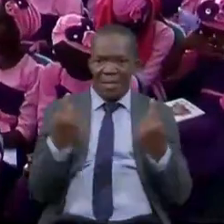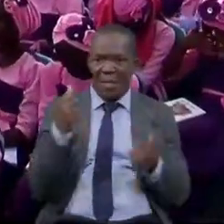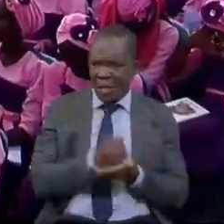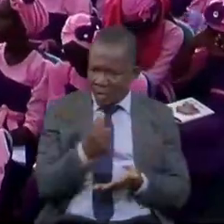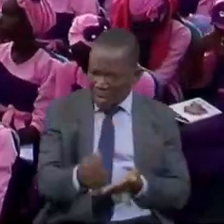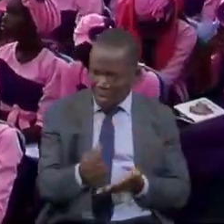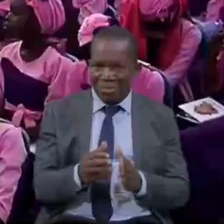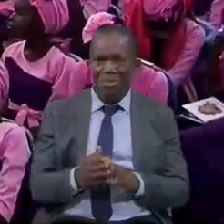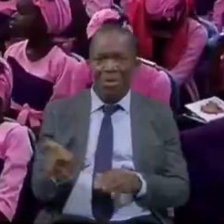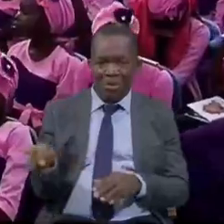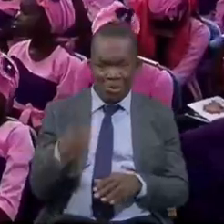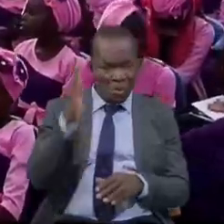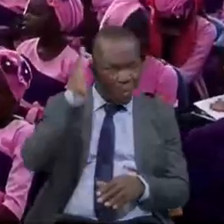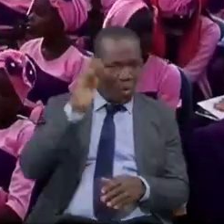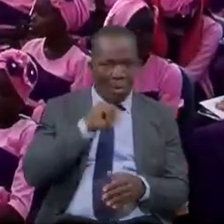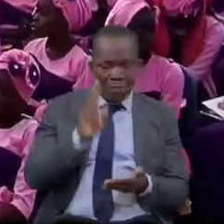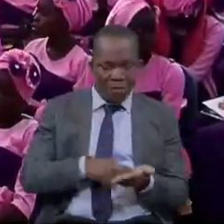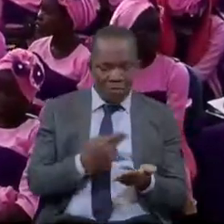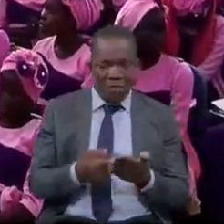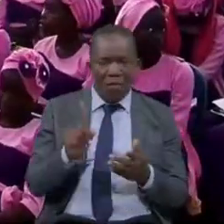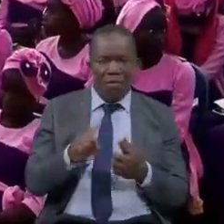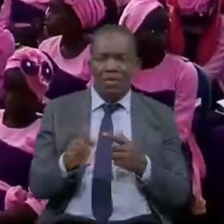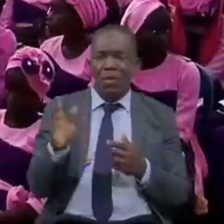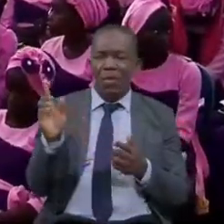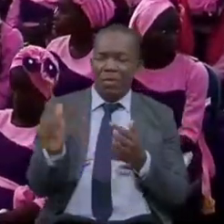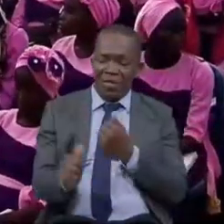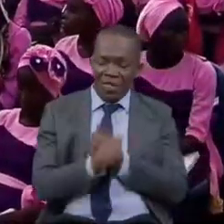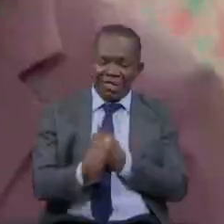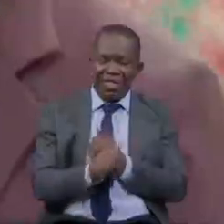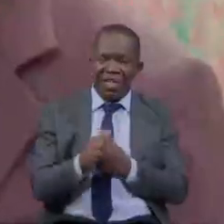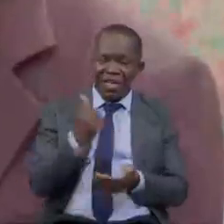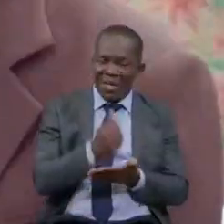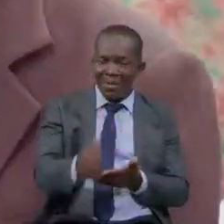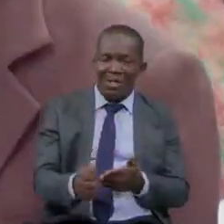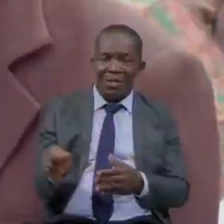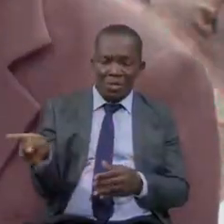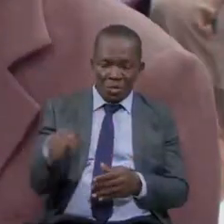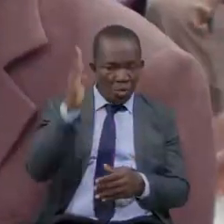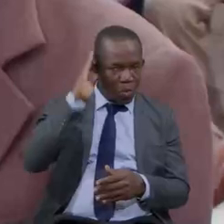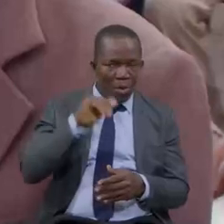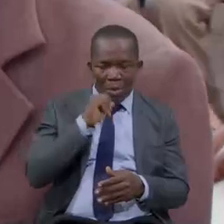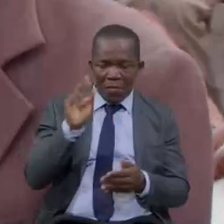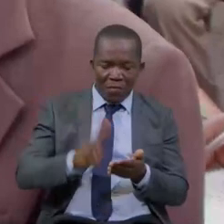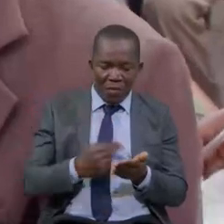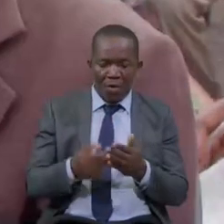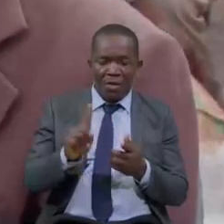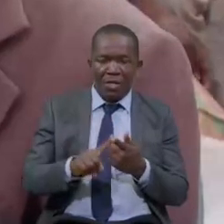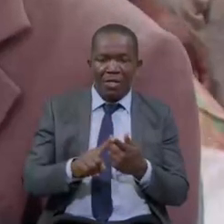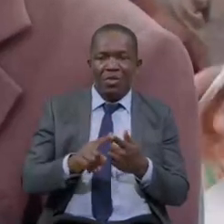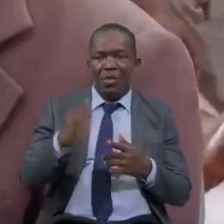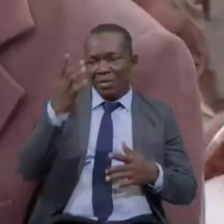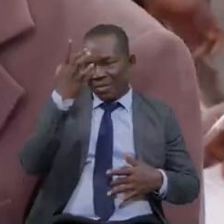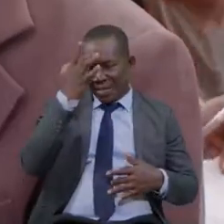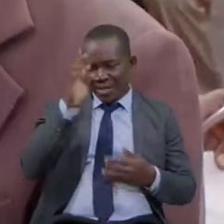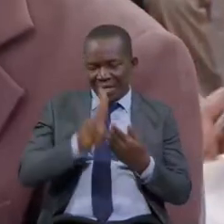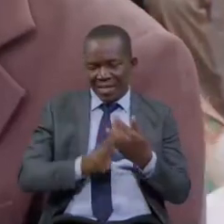Jude 24. Tu ne tomberas pas dans le danger. Tu ne tomberas pas dans la maladie. Tu ne tomberas pas dans